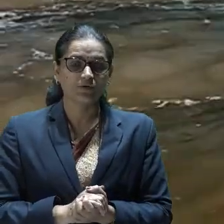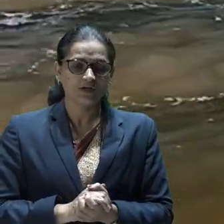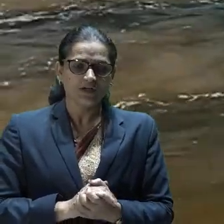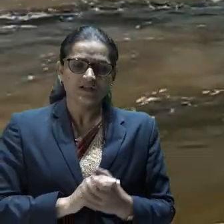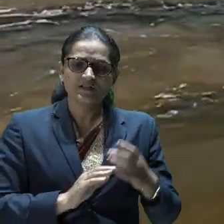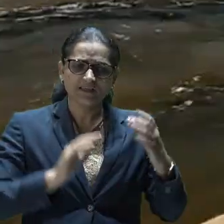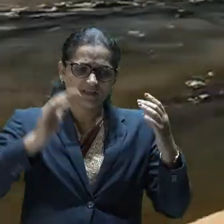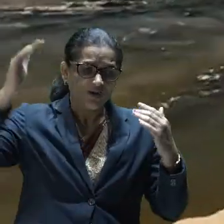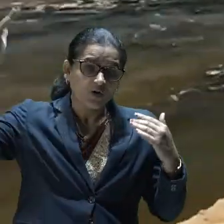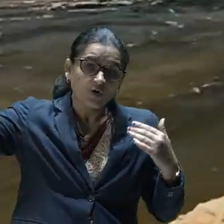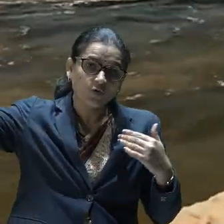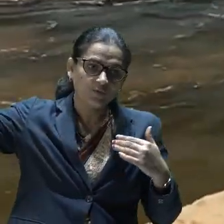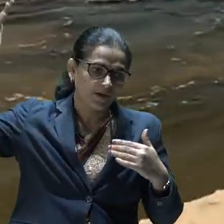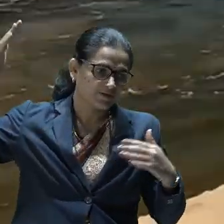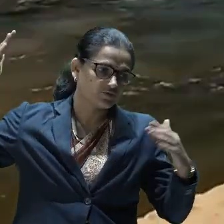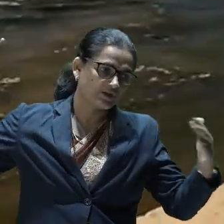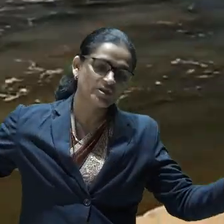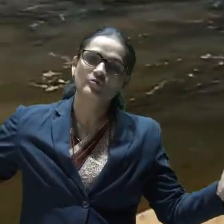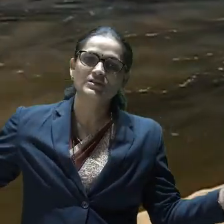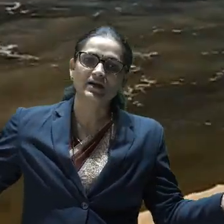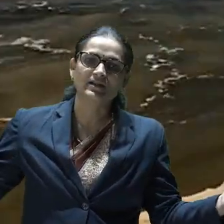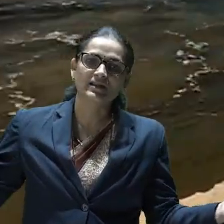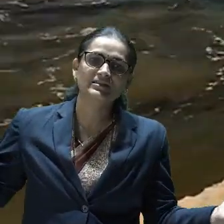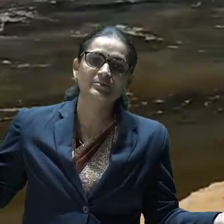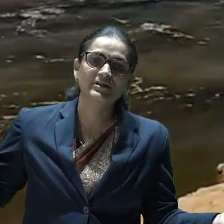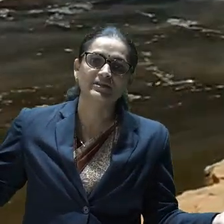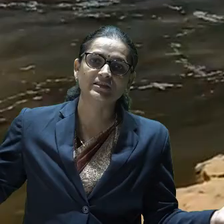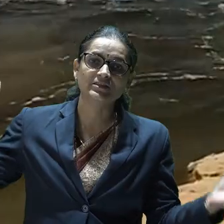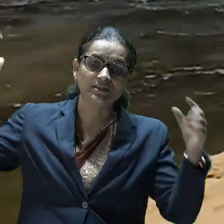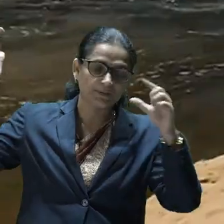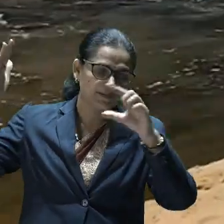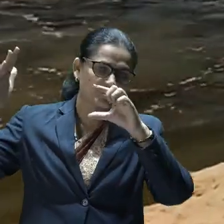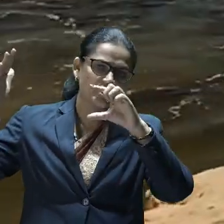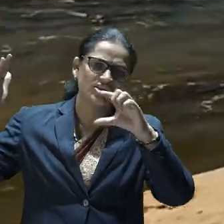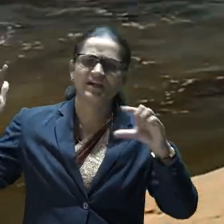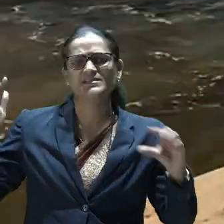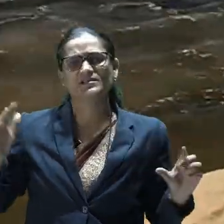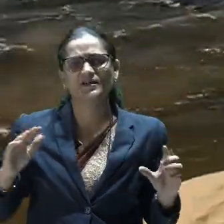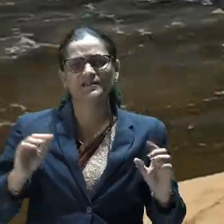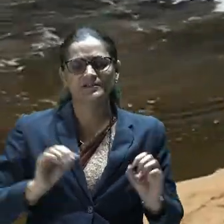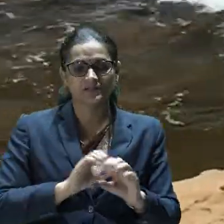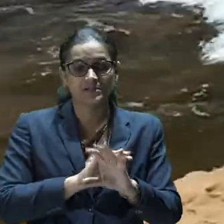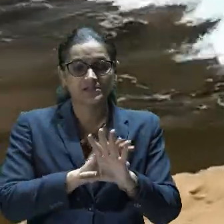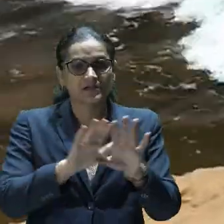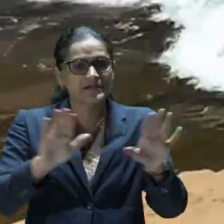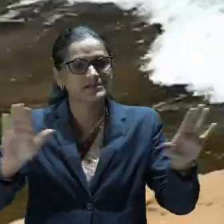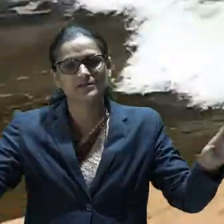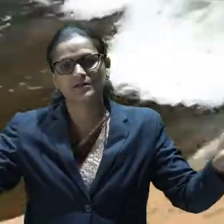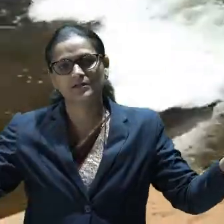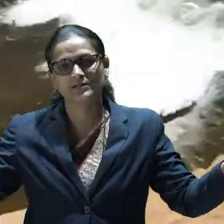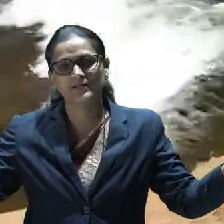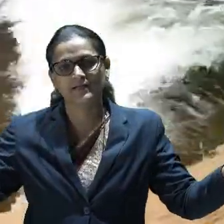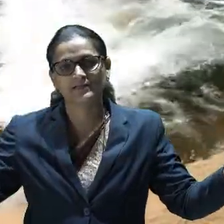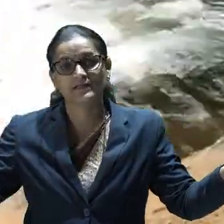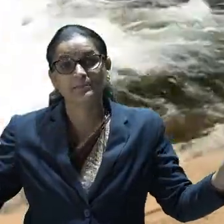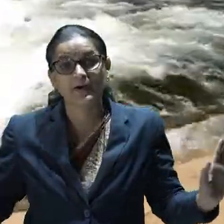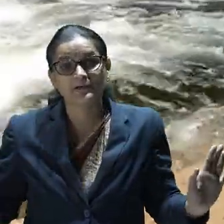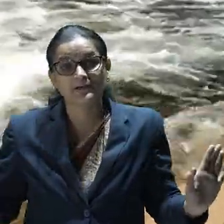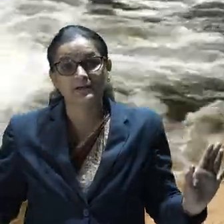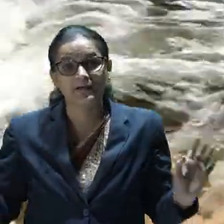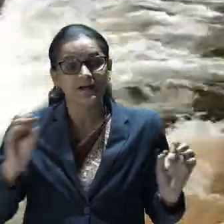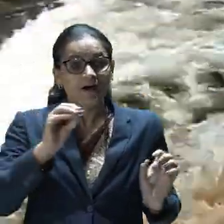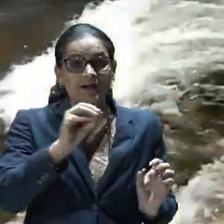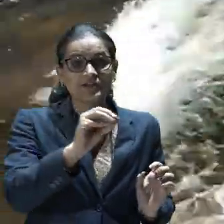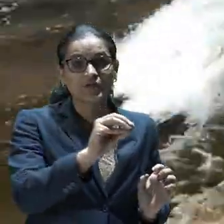पहा मुलांनो, नदी उगमापासून ते जेव्हा सागराला ती मिळते तिथपर्यंत जे जे काही संकट येतात ती सगळी संकट नदी काय करते,